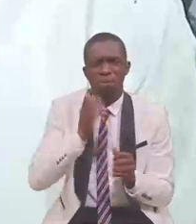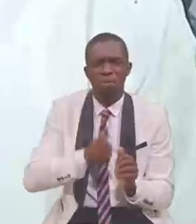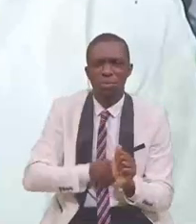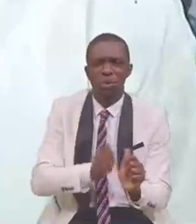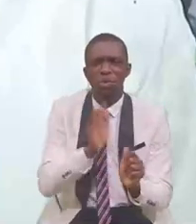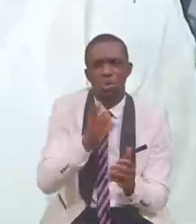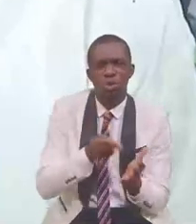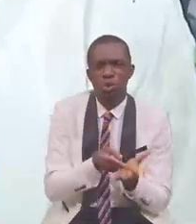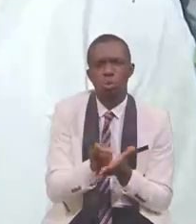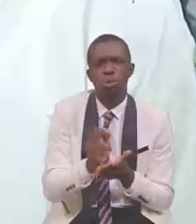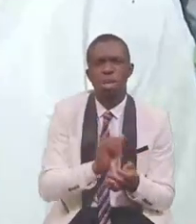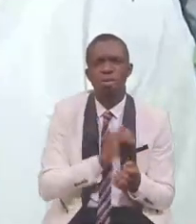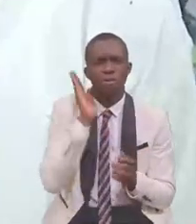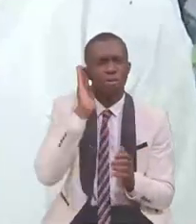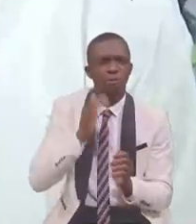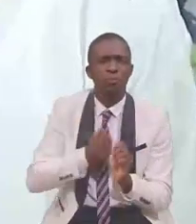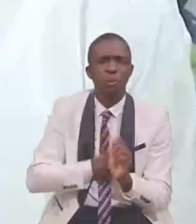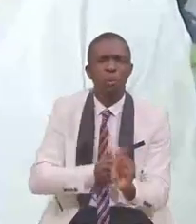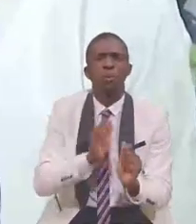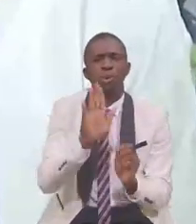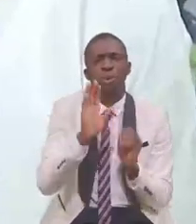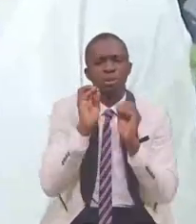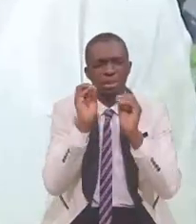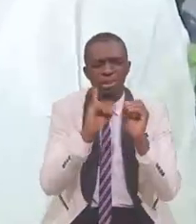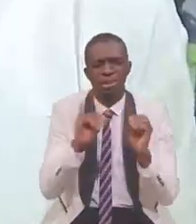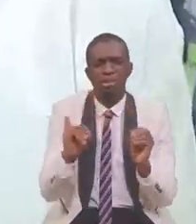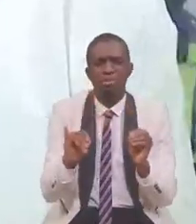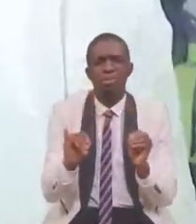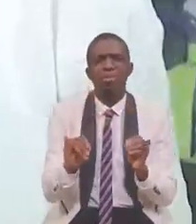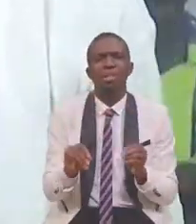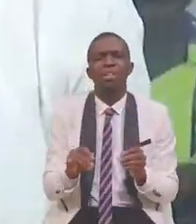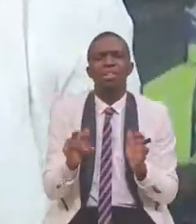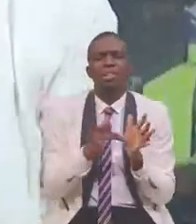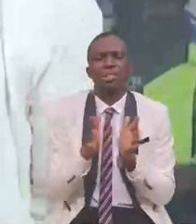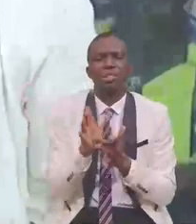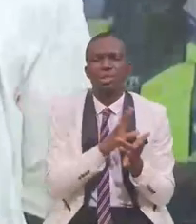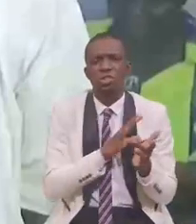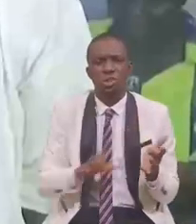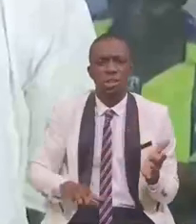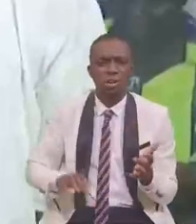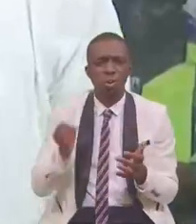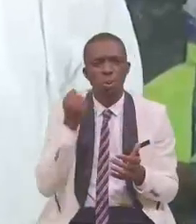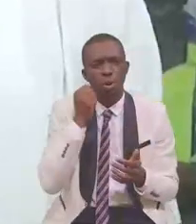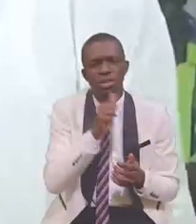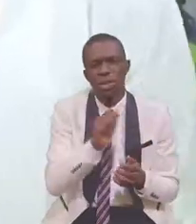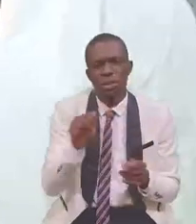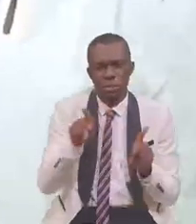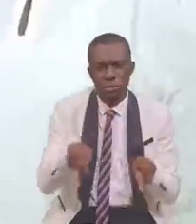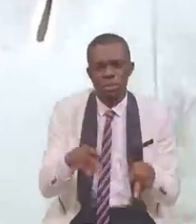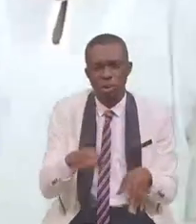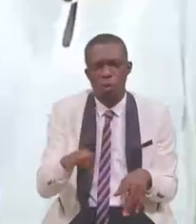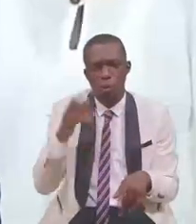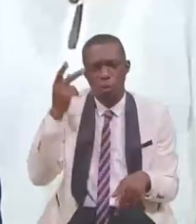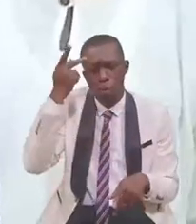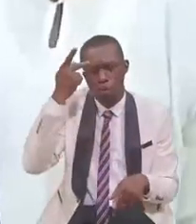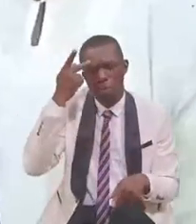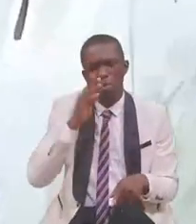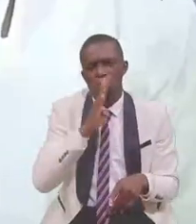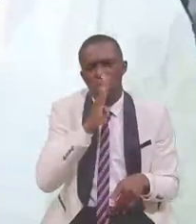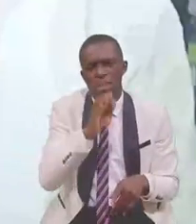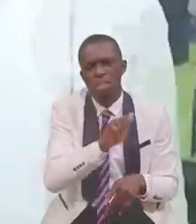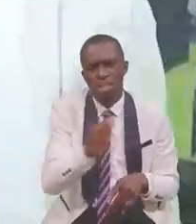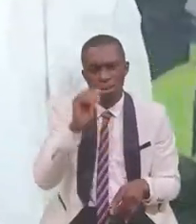Je vais appliquer cela pratiquement à ma vie. Jésus est une personne d'objectif.